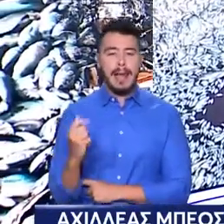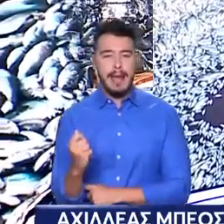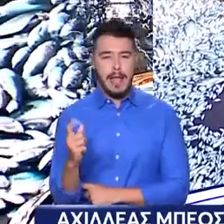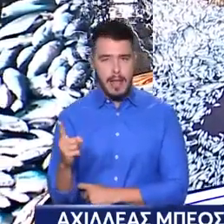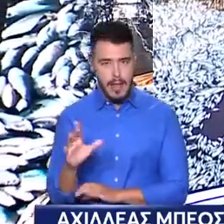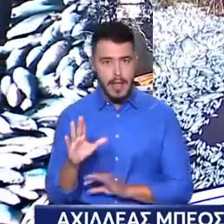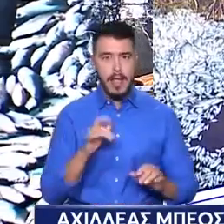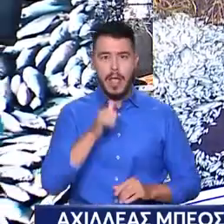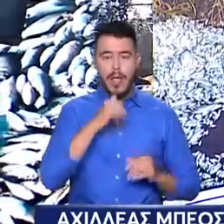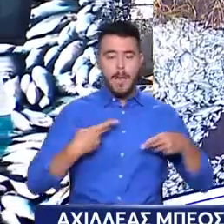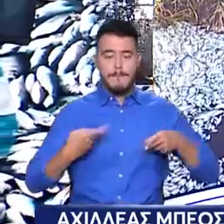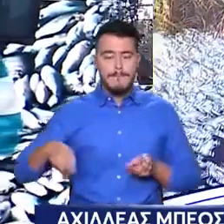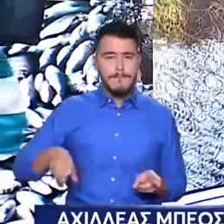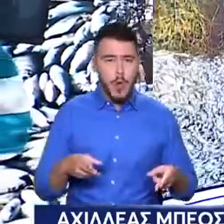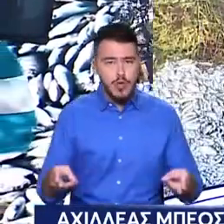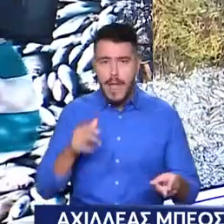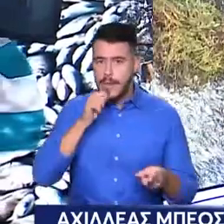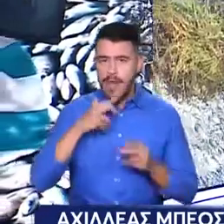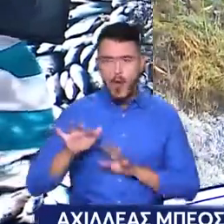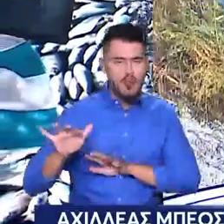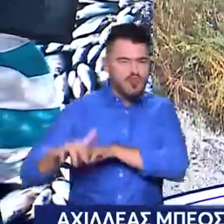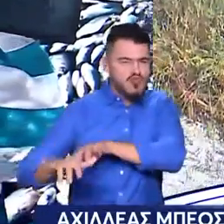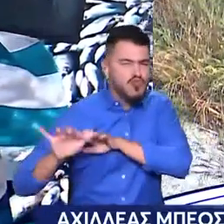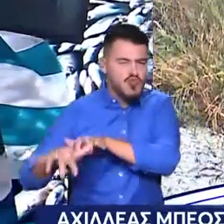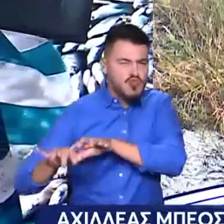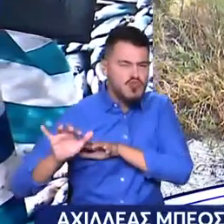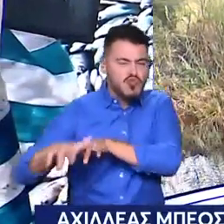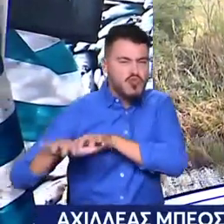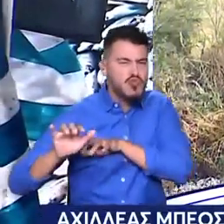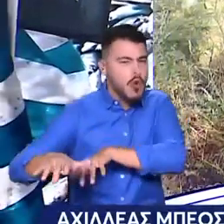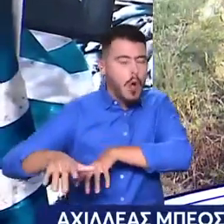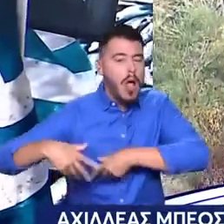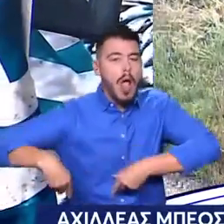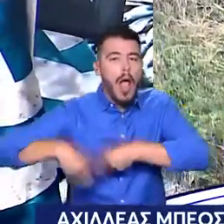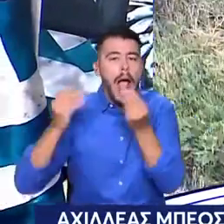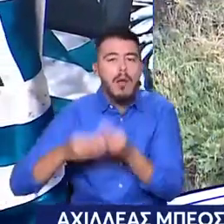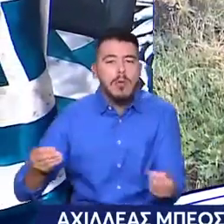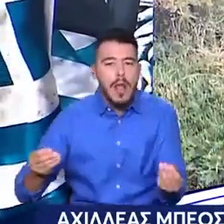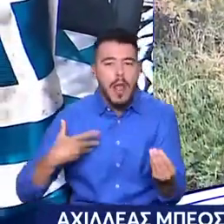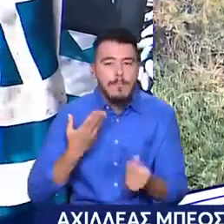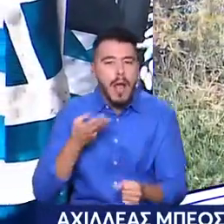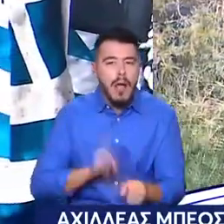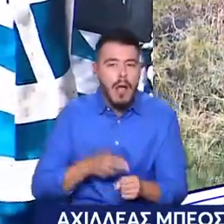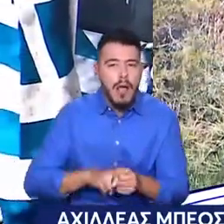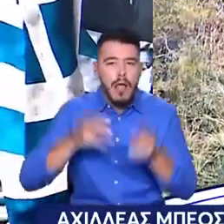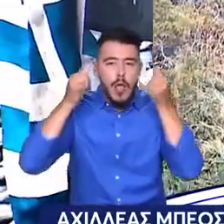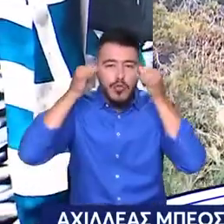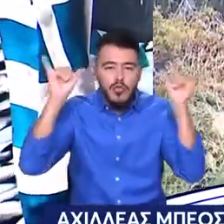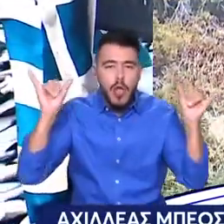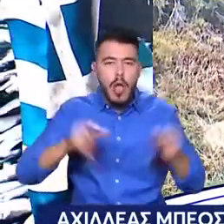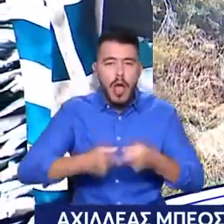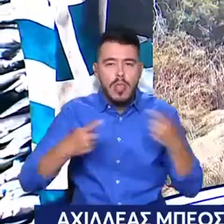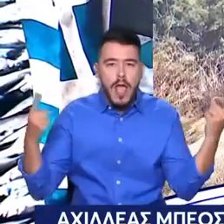που είχε χαλάσει ο βιολογικός, και ερχόντουσαν όλα τα νερά και τα λίμματα, καθώς και ψόφια ζώα από τη μεγάλη πλημμύρα